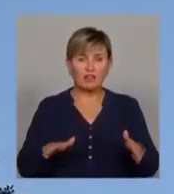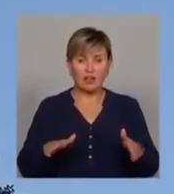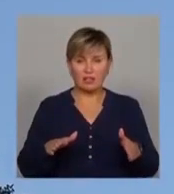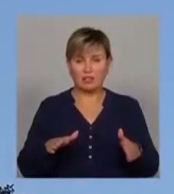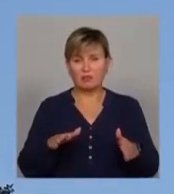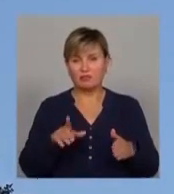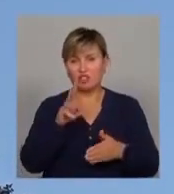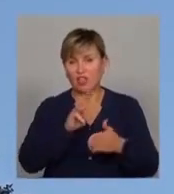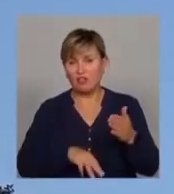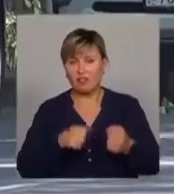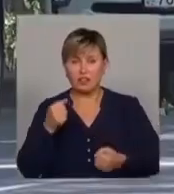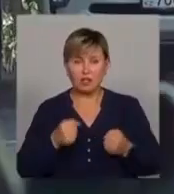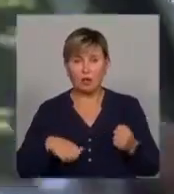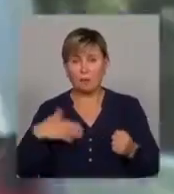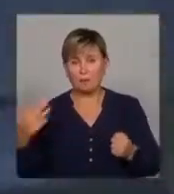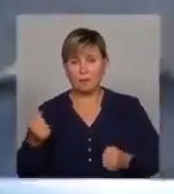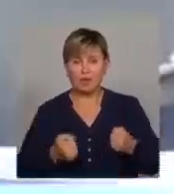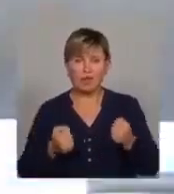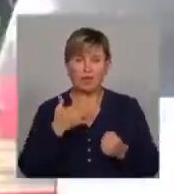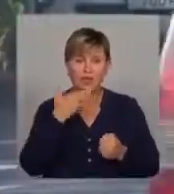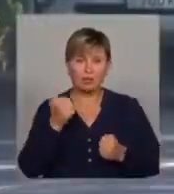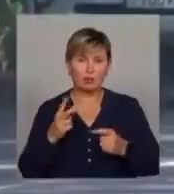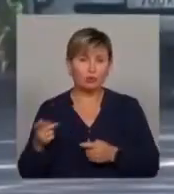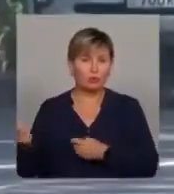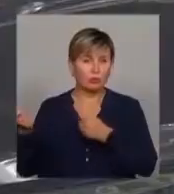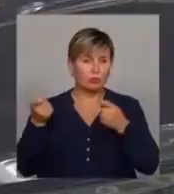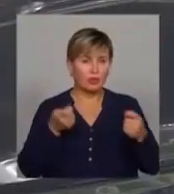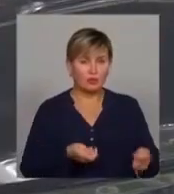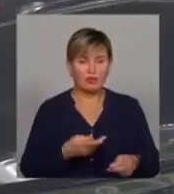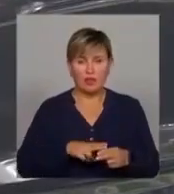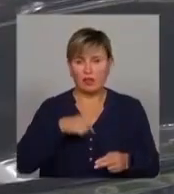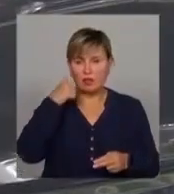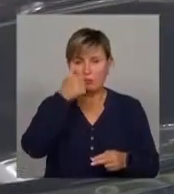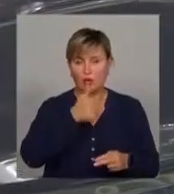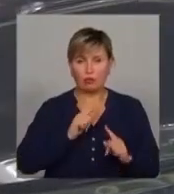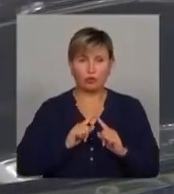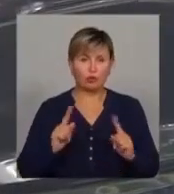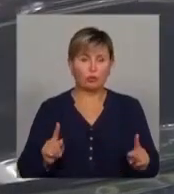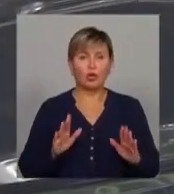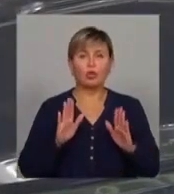и штрафовать водителей праворулик и авто с иностранными номерами, завезенных в этом году, не будут. Но